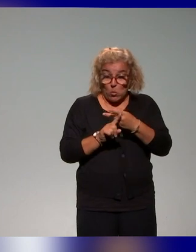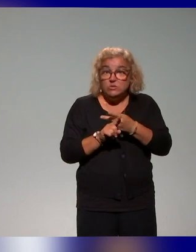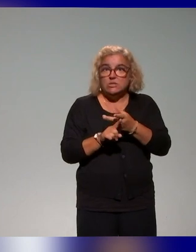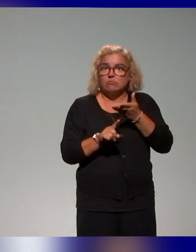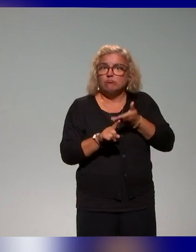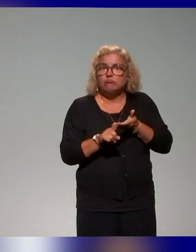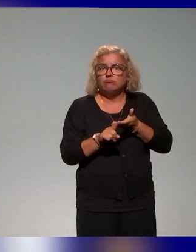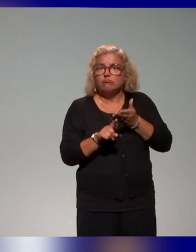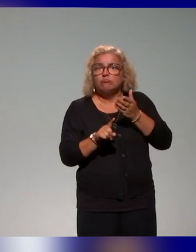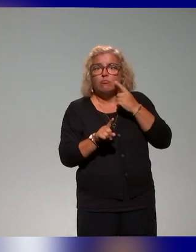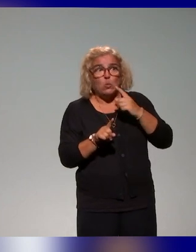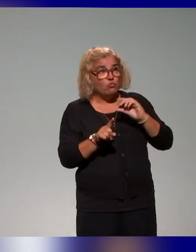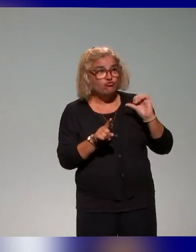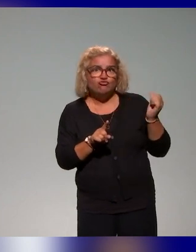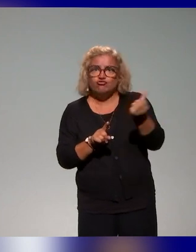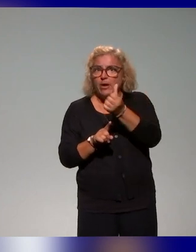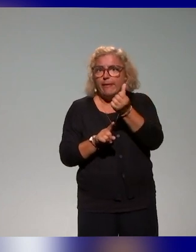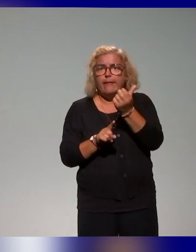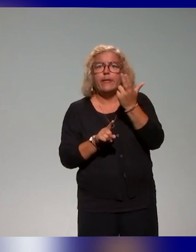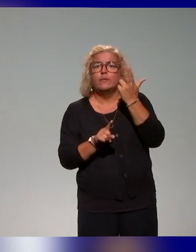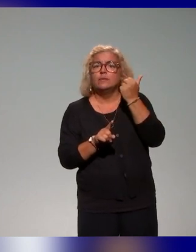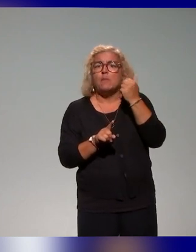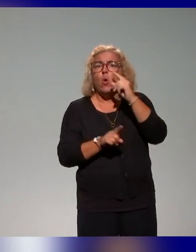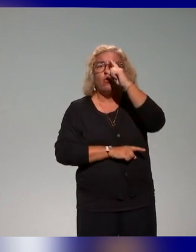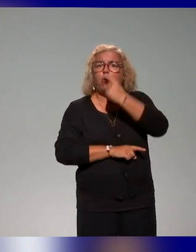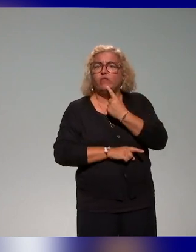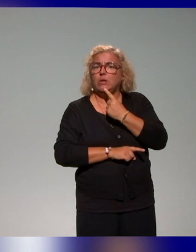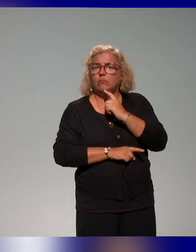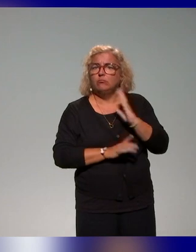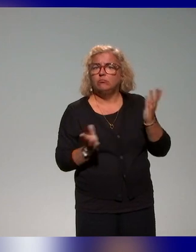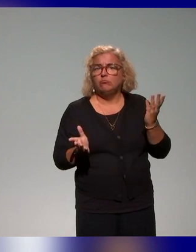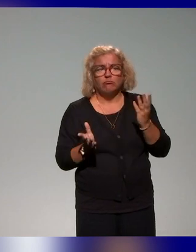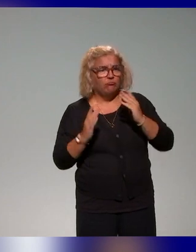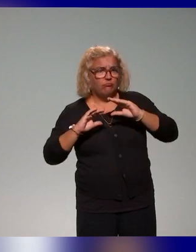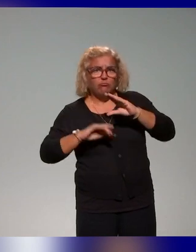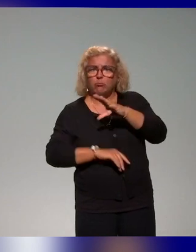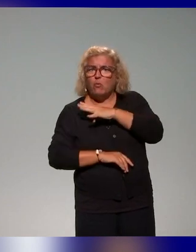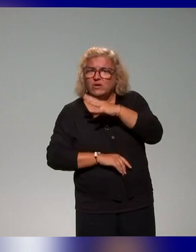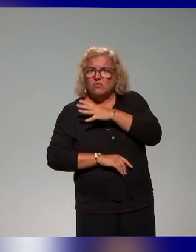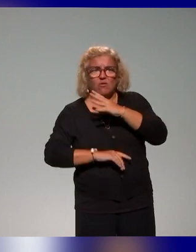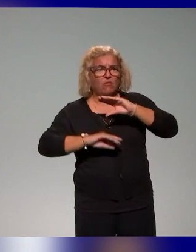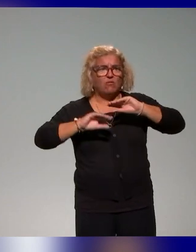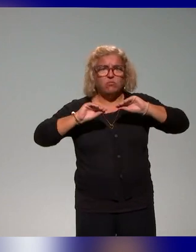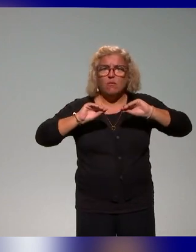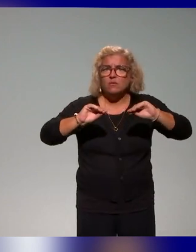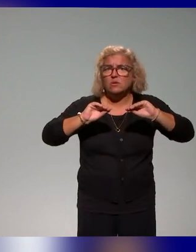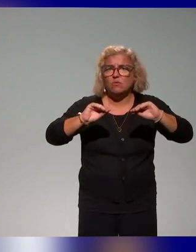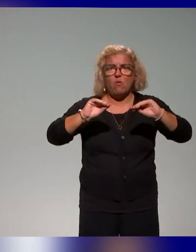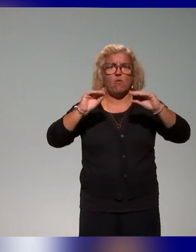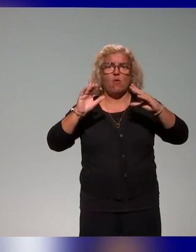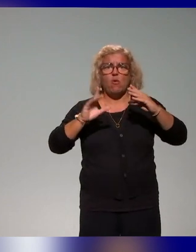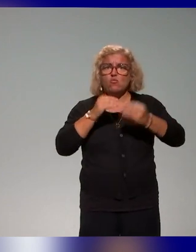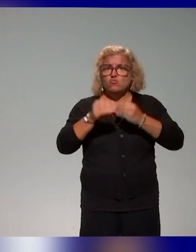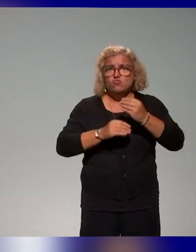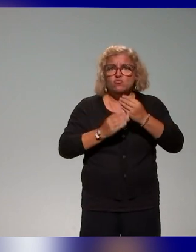permettrait à toutes et tous, quel que soit le cas de figure, qu'on soit enseignante ou enseignant ou bien apprenante